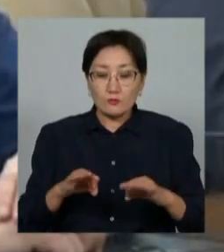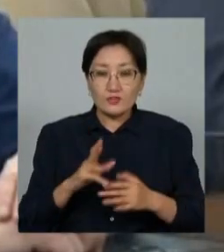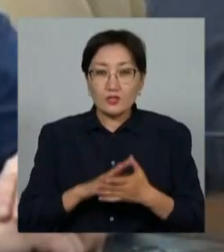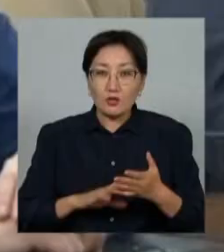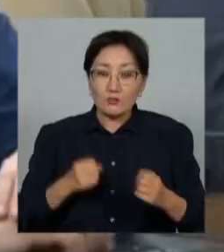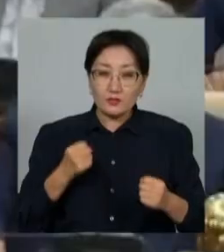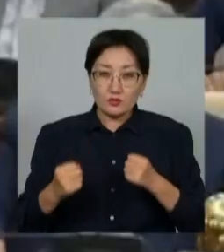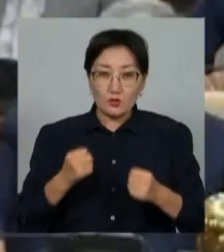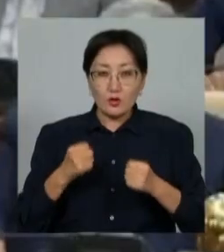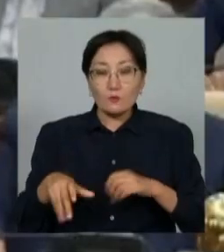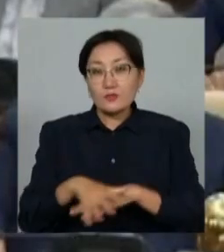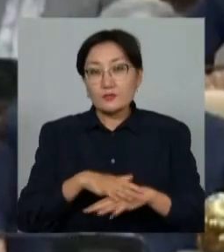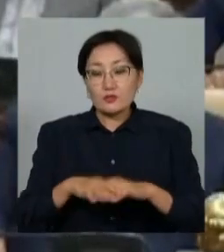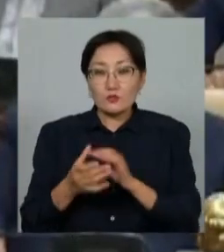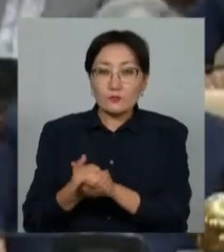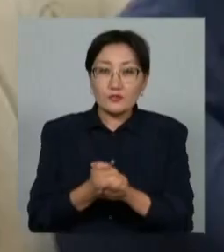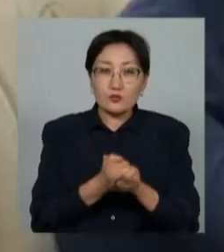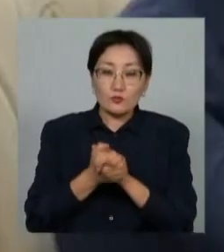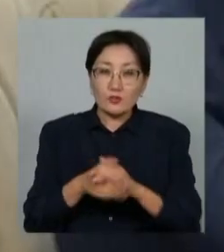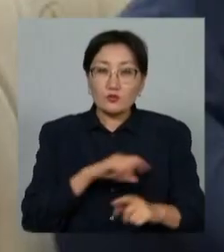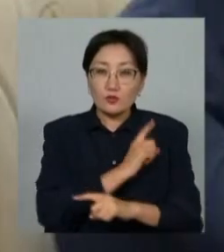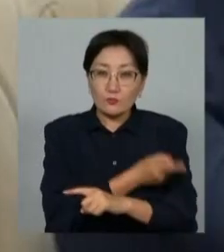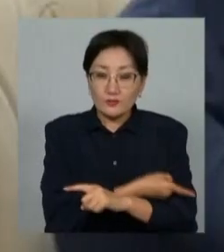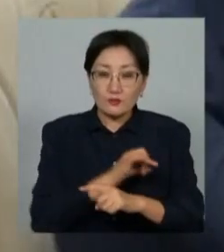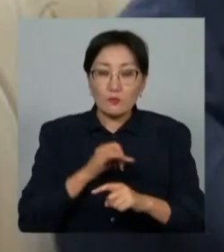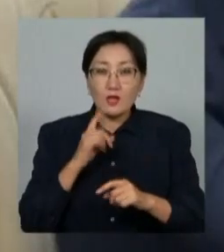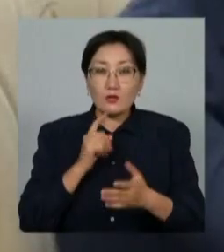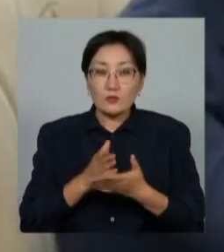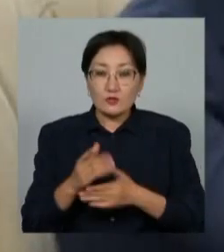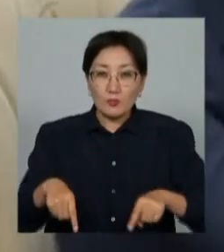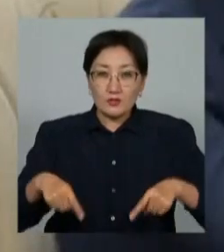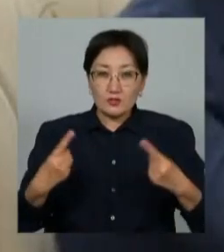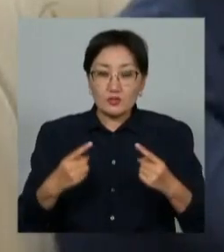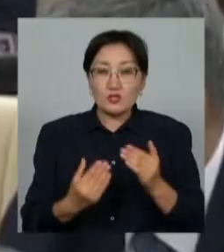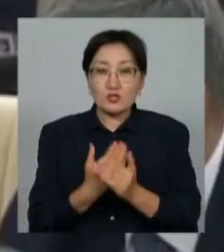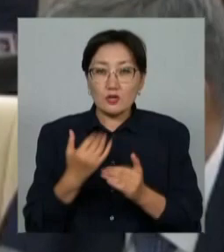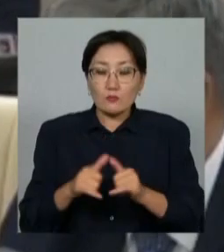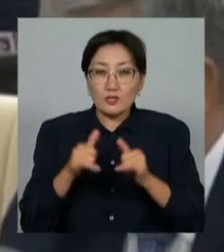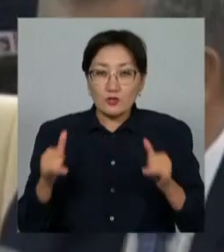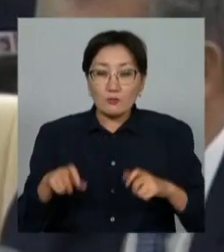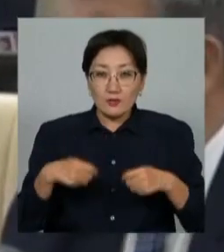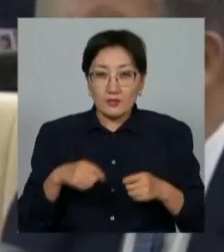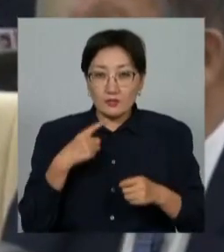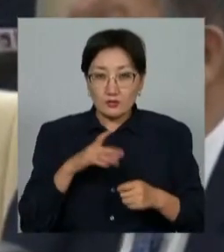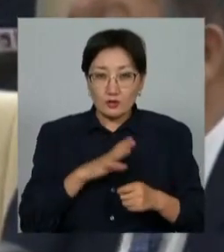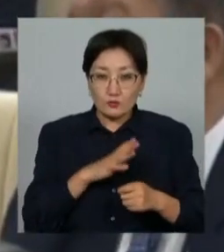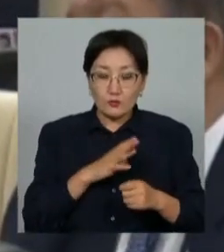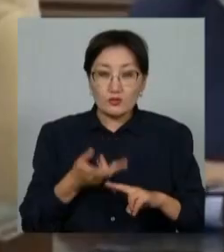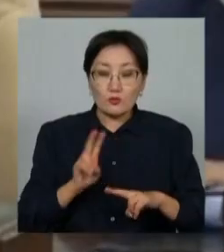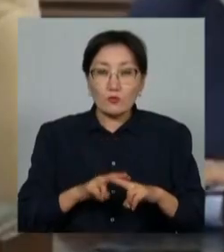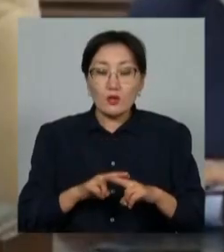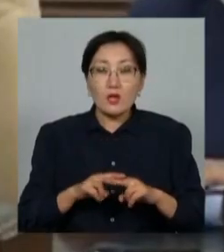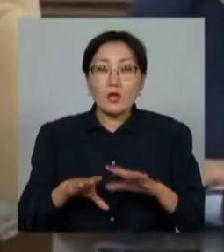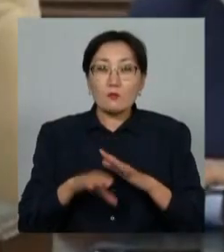әрі нығайтуға, қоғамдық ынтымақтастықты күшейтуге және саяси жаңғыртуға жаңа серпін бергенін атап өтті. Осы